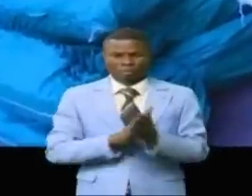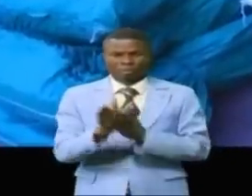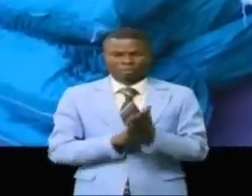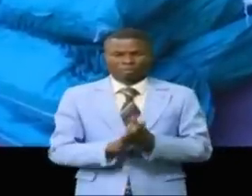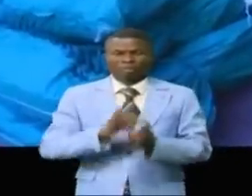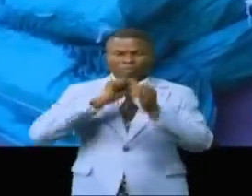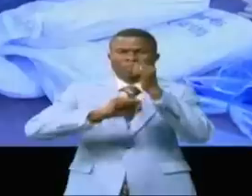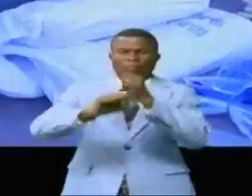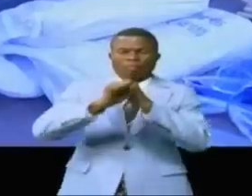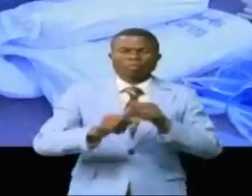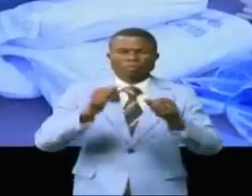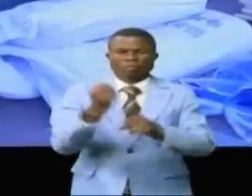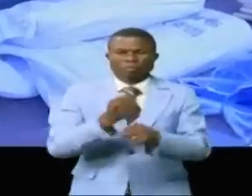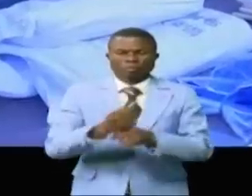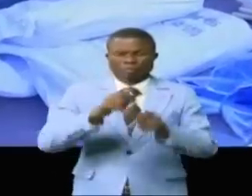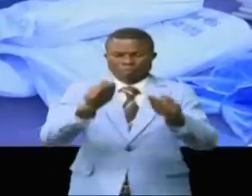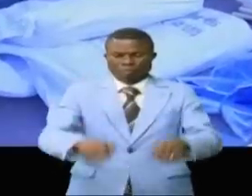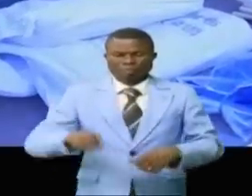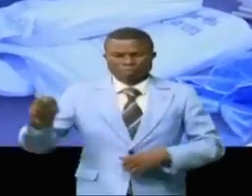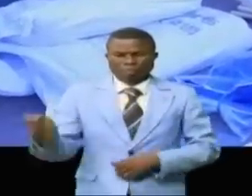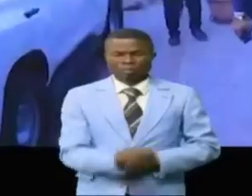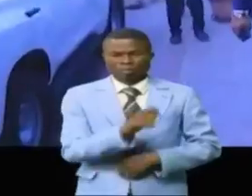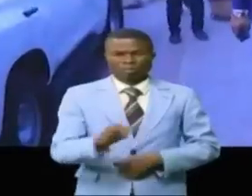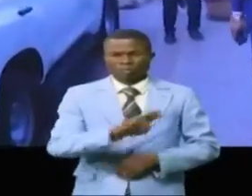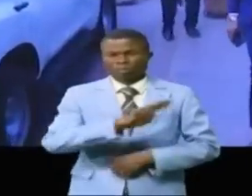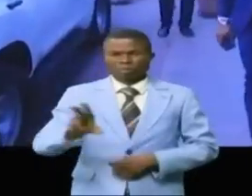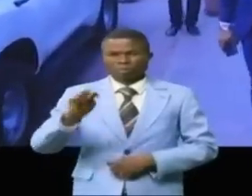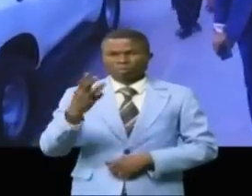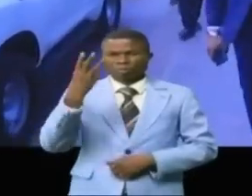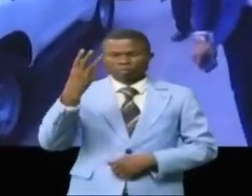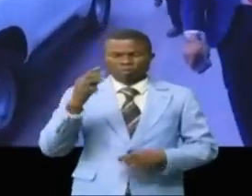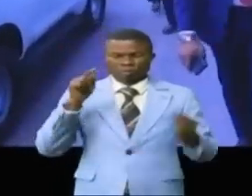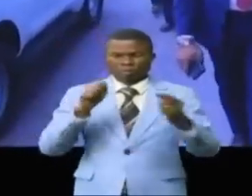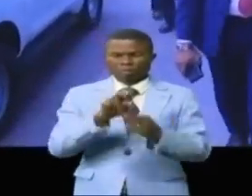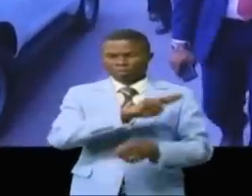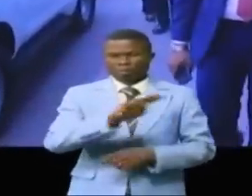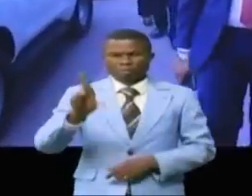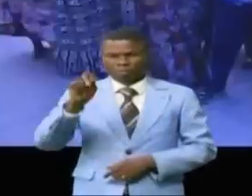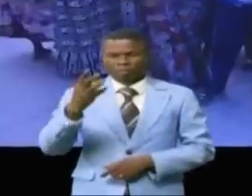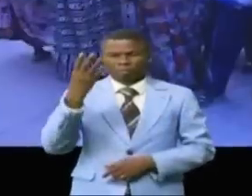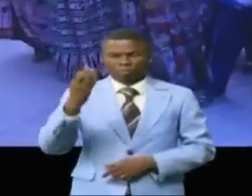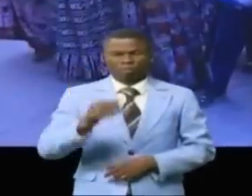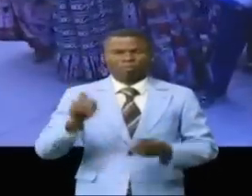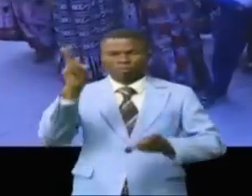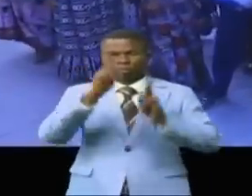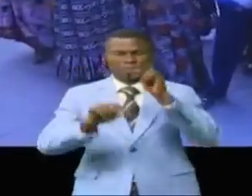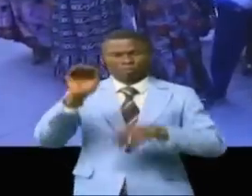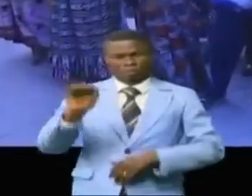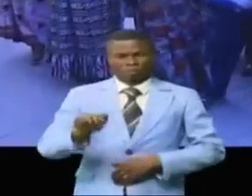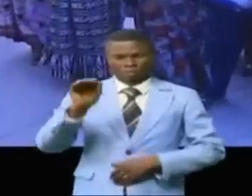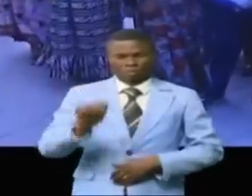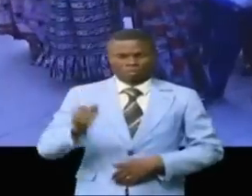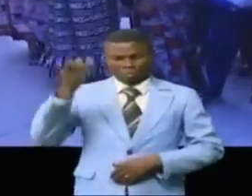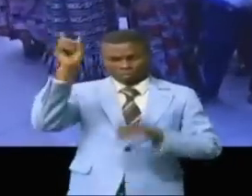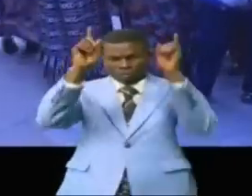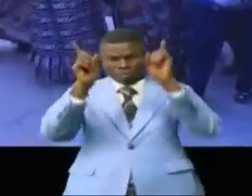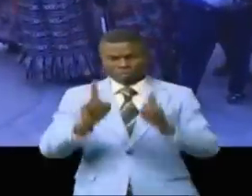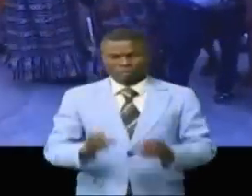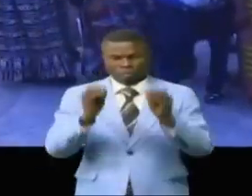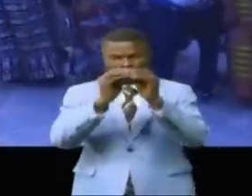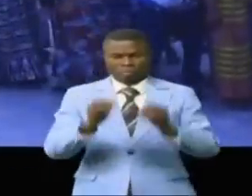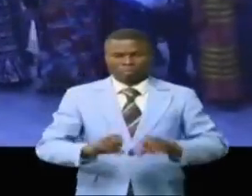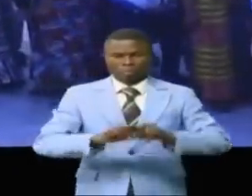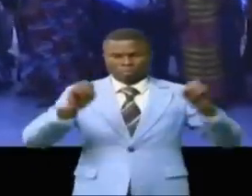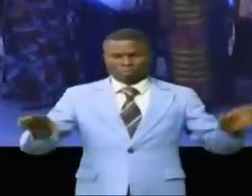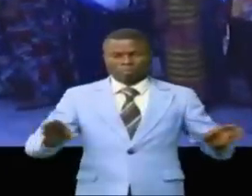campagne agricole 2023-2024. Au ministère de l'Agriculture, les pygmées, peuples autochtones d'Afrique, Au total,